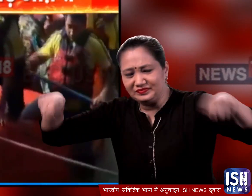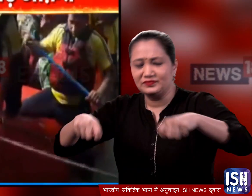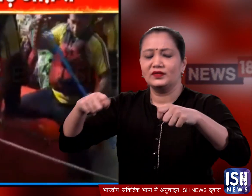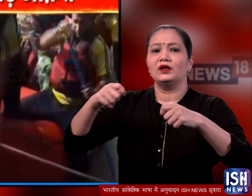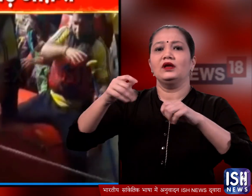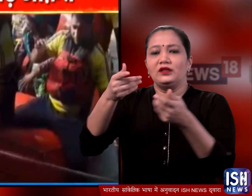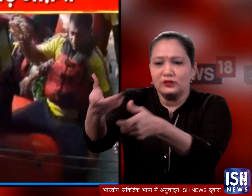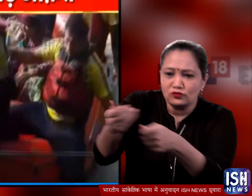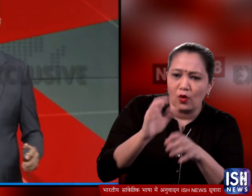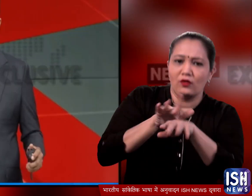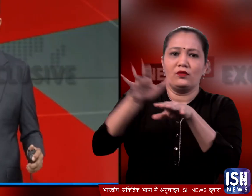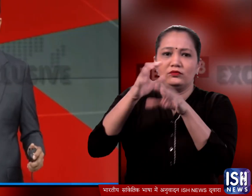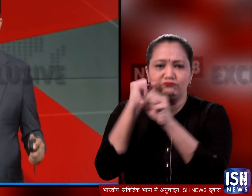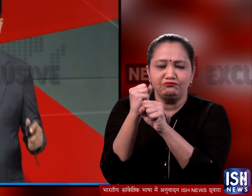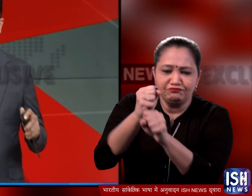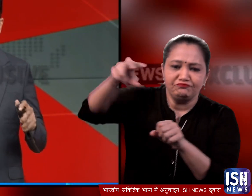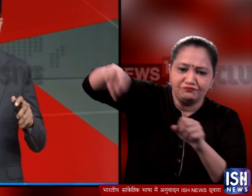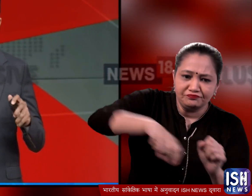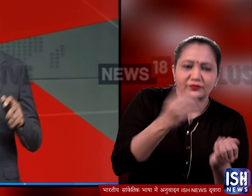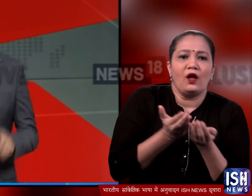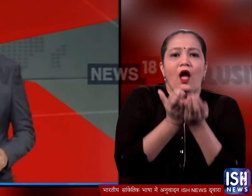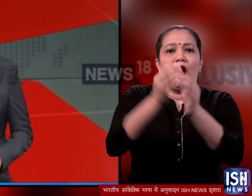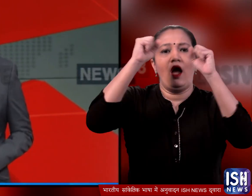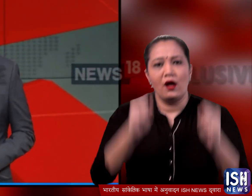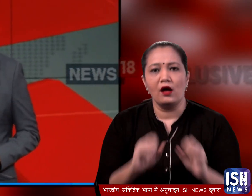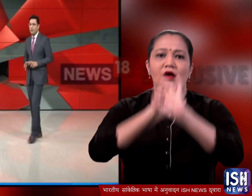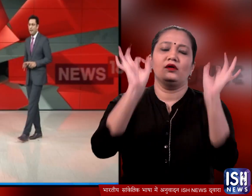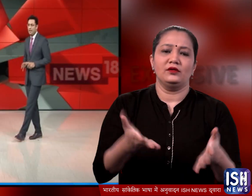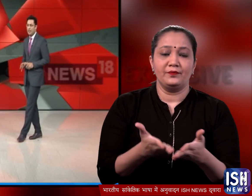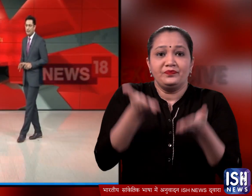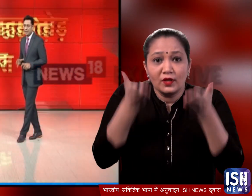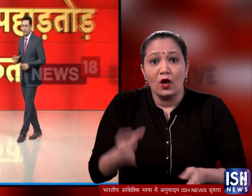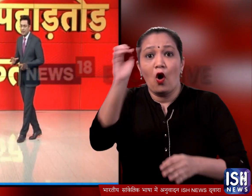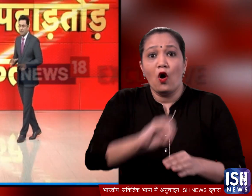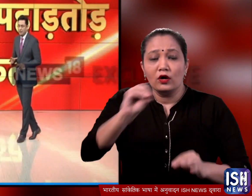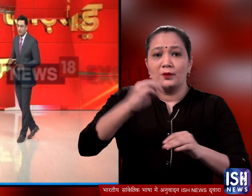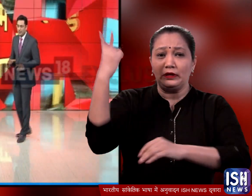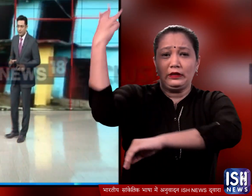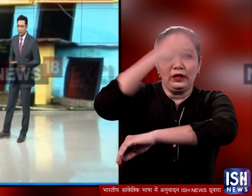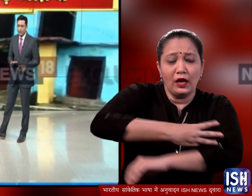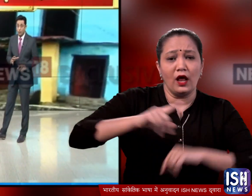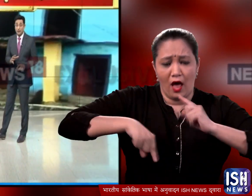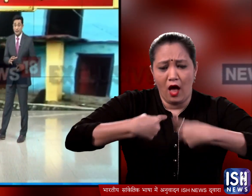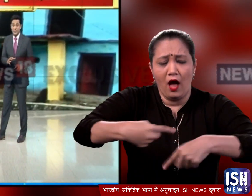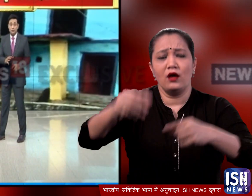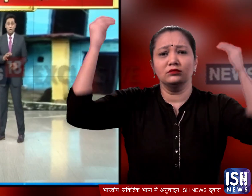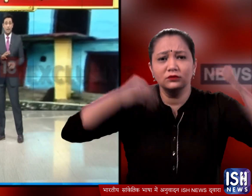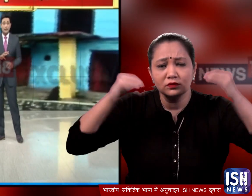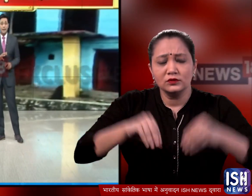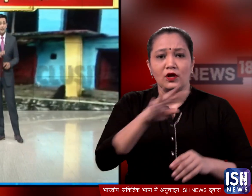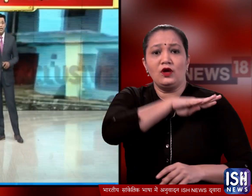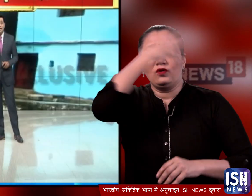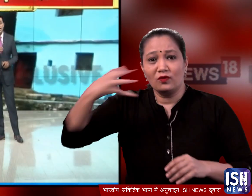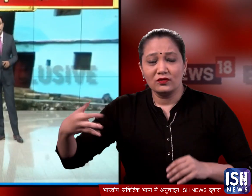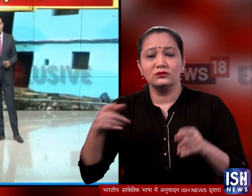को नाव पर पहुंचाया गया। और राज्य में तबाही की ये तस्वीरें तब बनी जब अक्टूबर में ही लगातार 3 दिन तक बारिश हुई। ये वो वक्त है जब